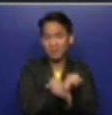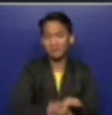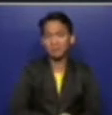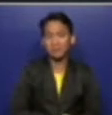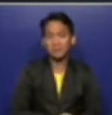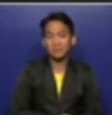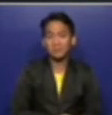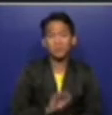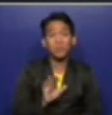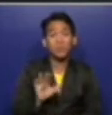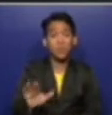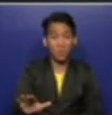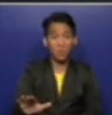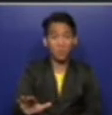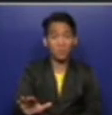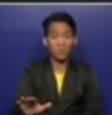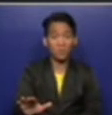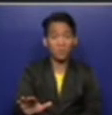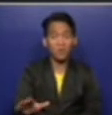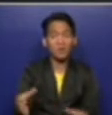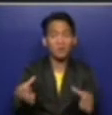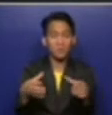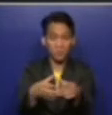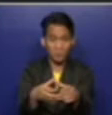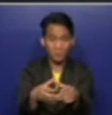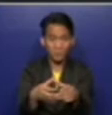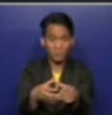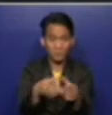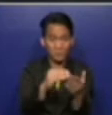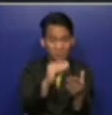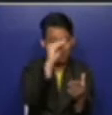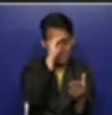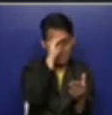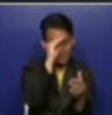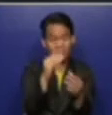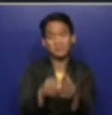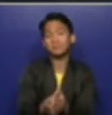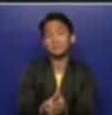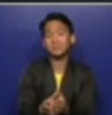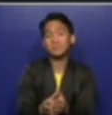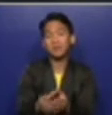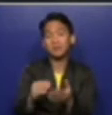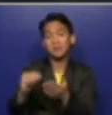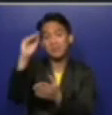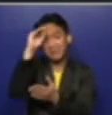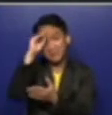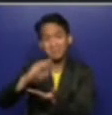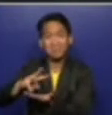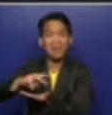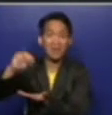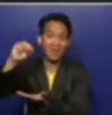การเมืองของนักเรียนนิสิตนักศึกษาเยาวชนและประชาชน